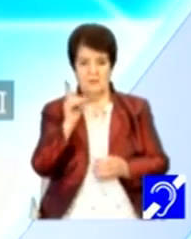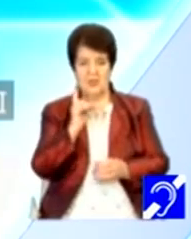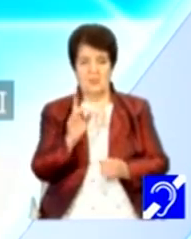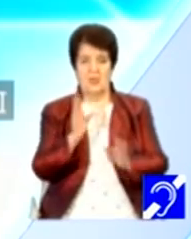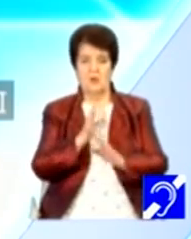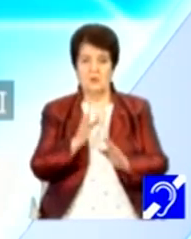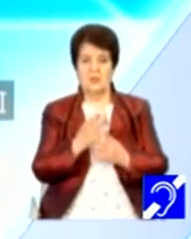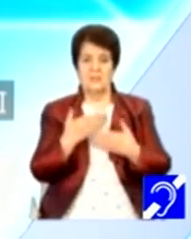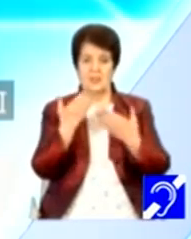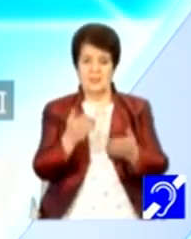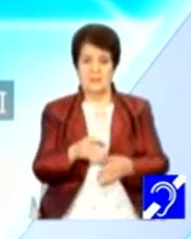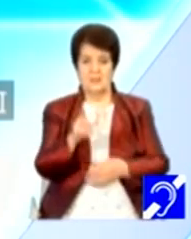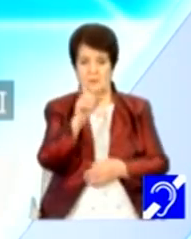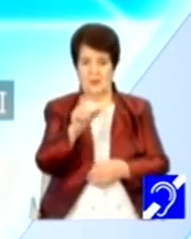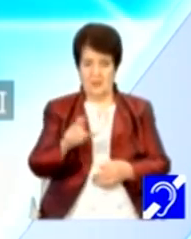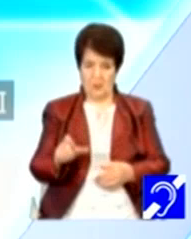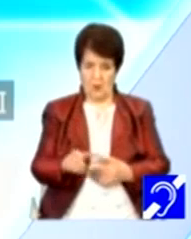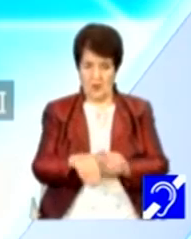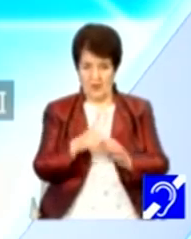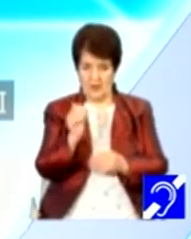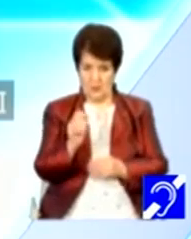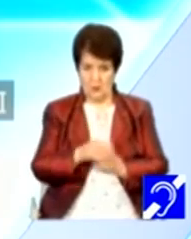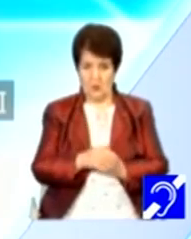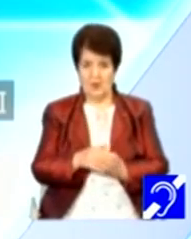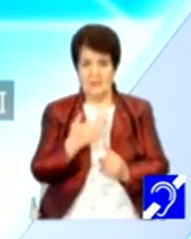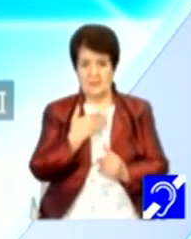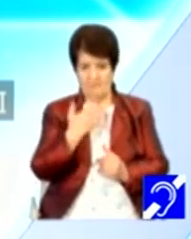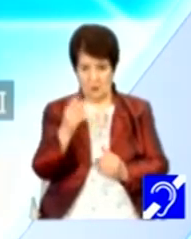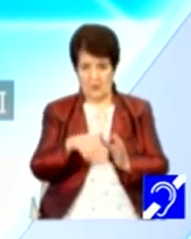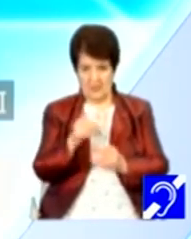Ecologist se adresează către alegători ca să votați